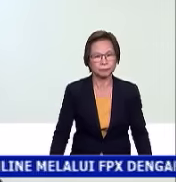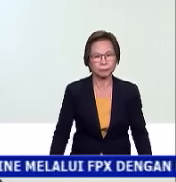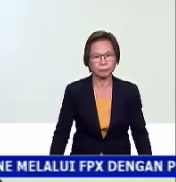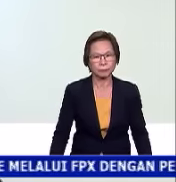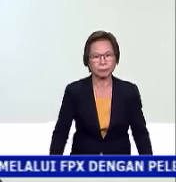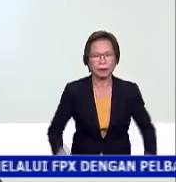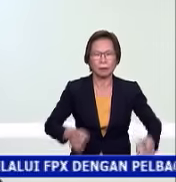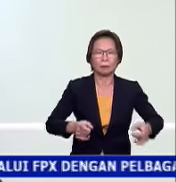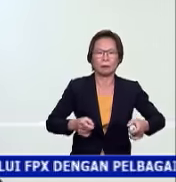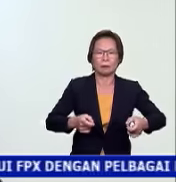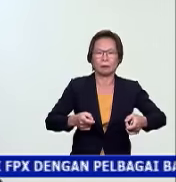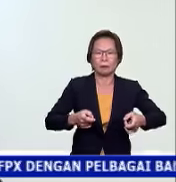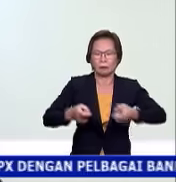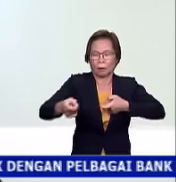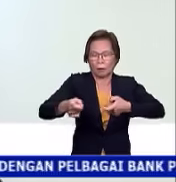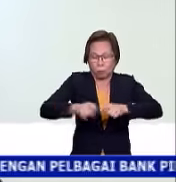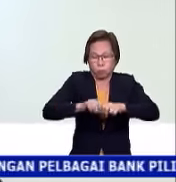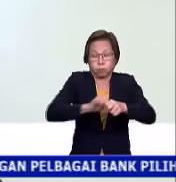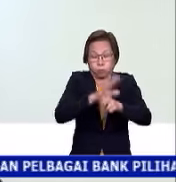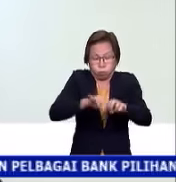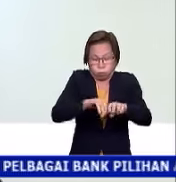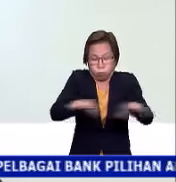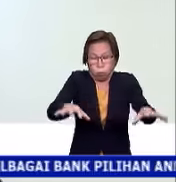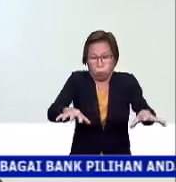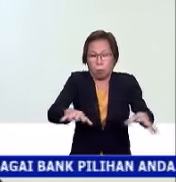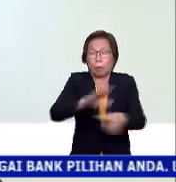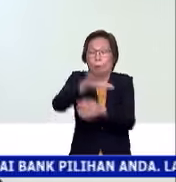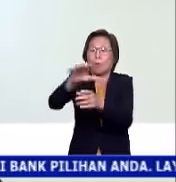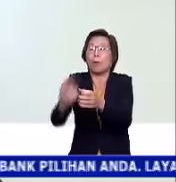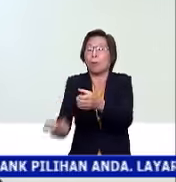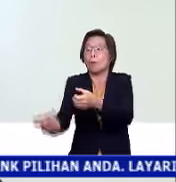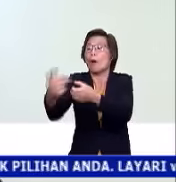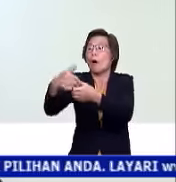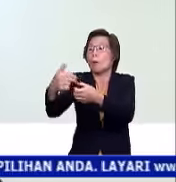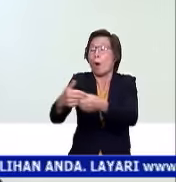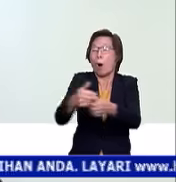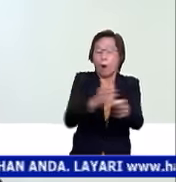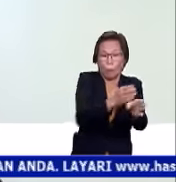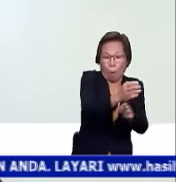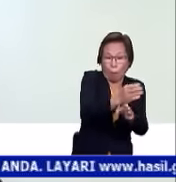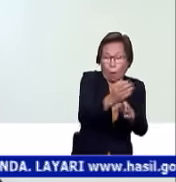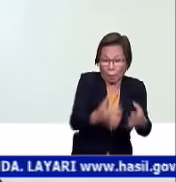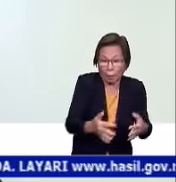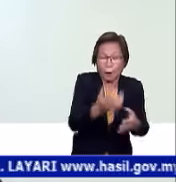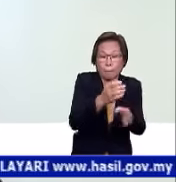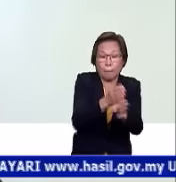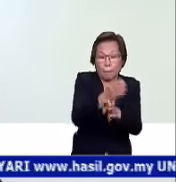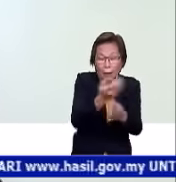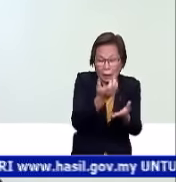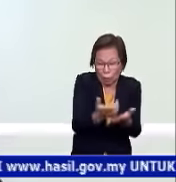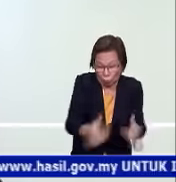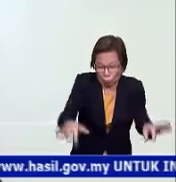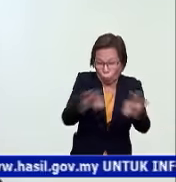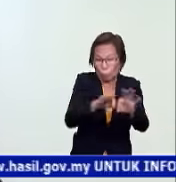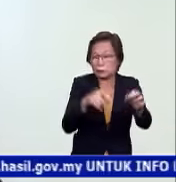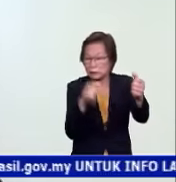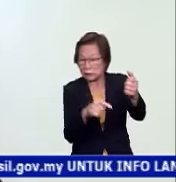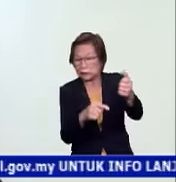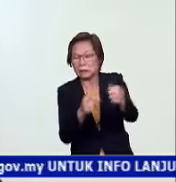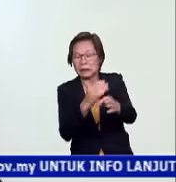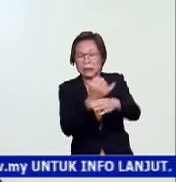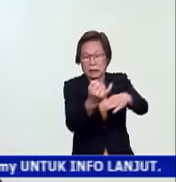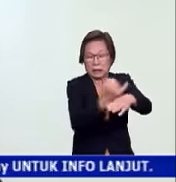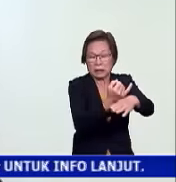Fasa kawalan wabak melibatkan sektor ekonomi kritikal yang menjadi asas tulang belakang kepada